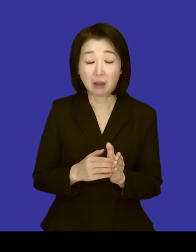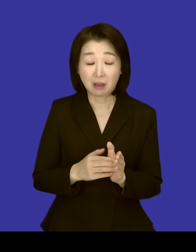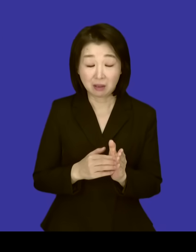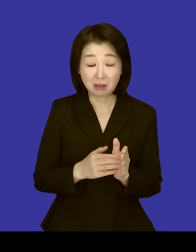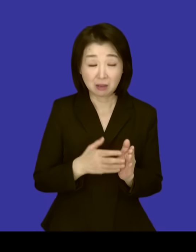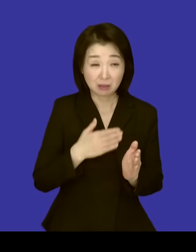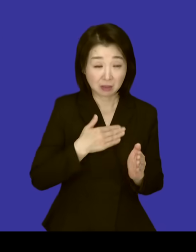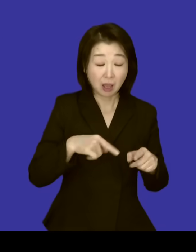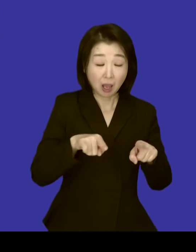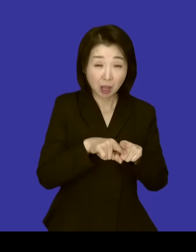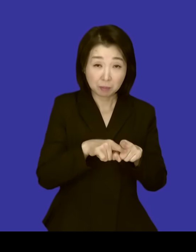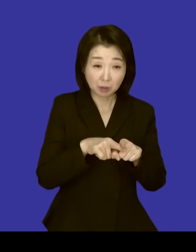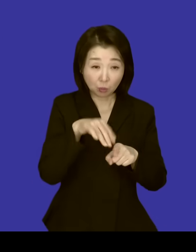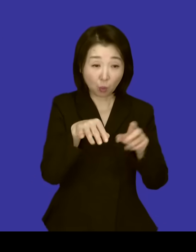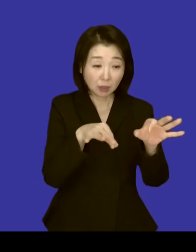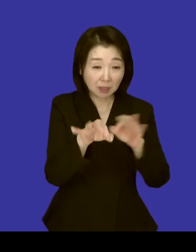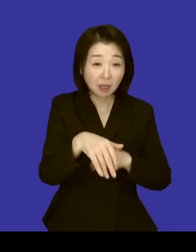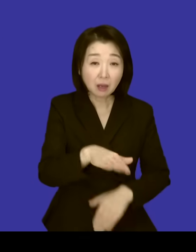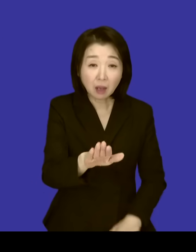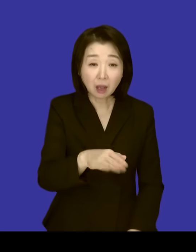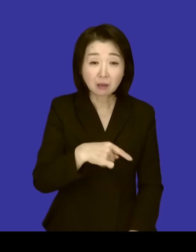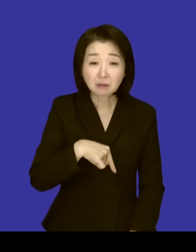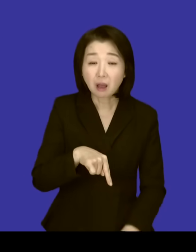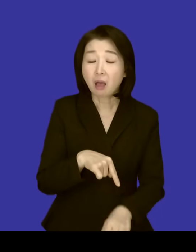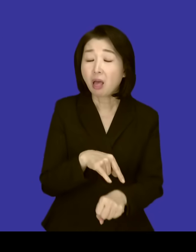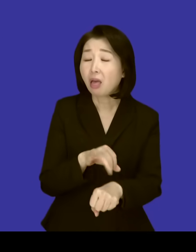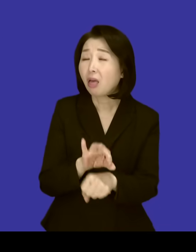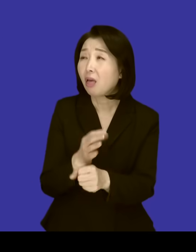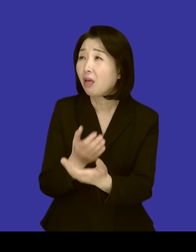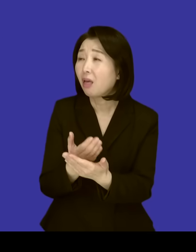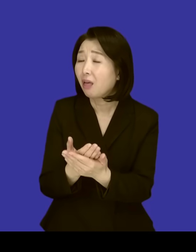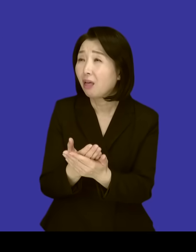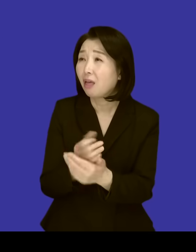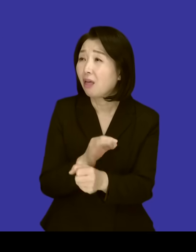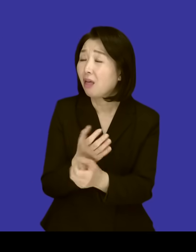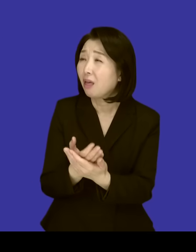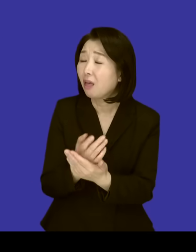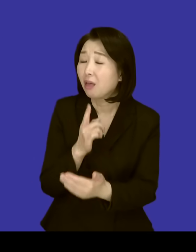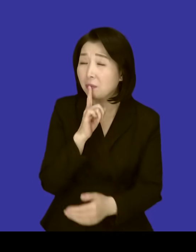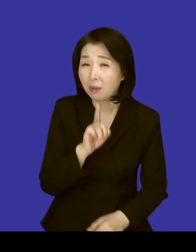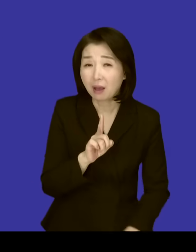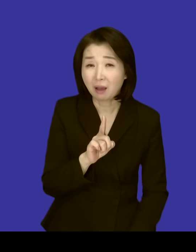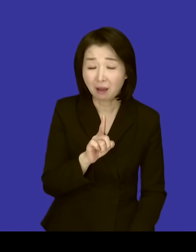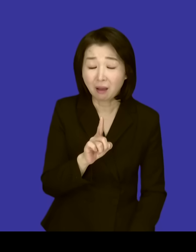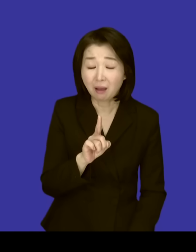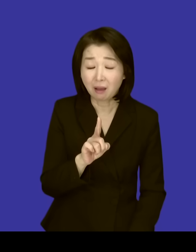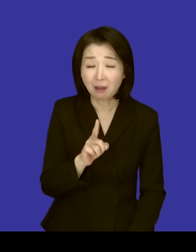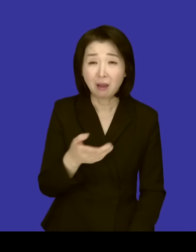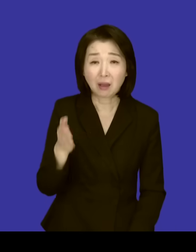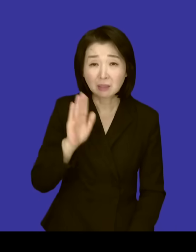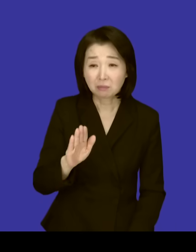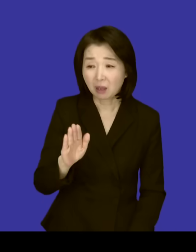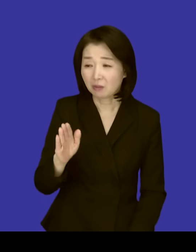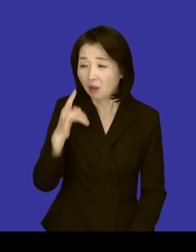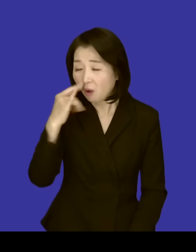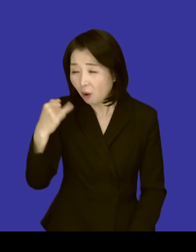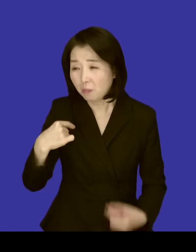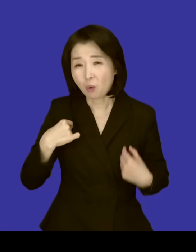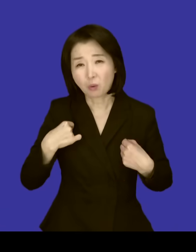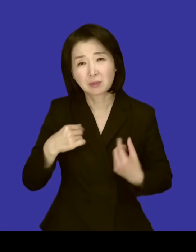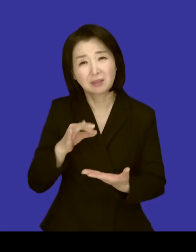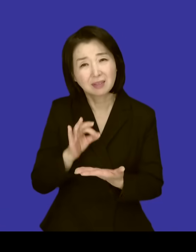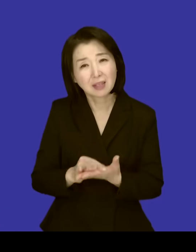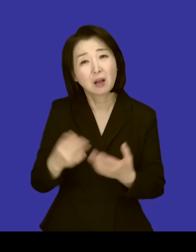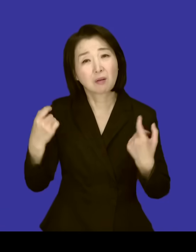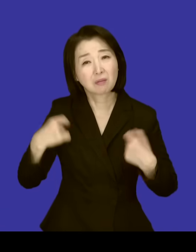시장에 갔는데 저는 막 이것도 해주고 저것도 해주고 싶어 하시면서도 본인 옷은 제일 싼 거 입으시거나 아니면 그냥 뭐 다음에